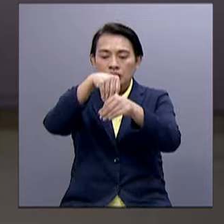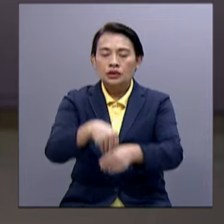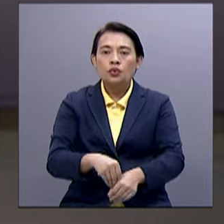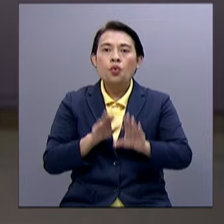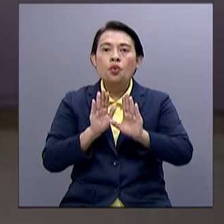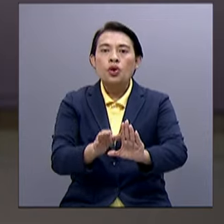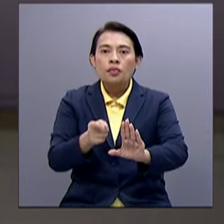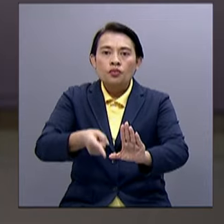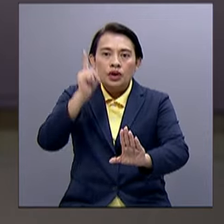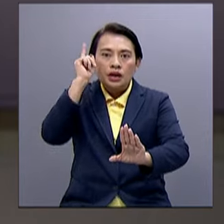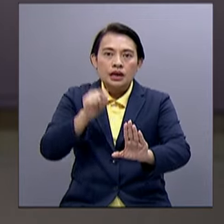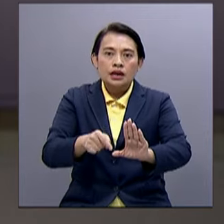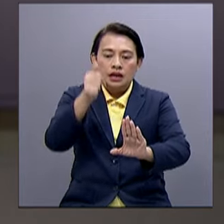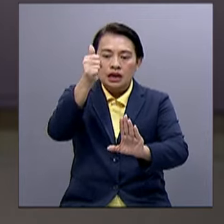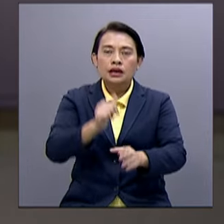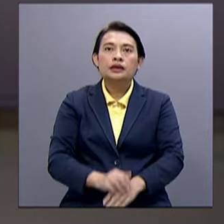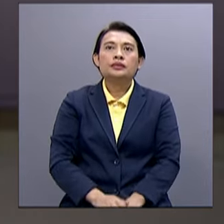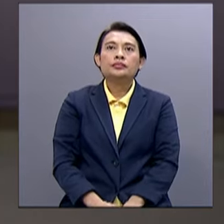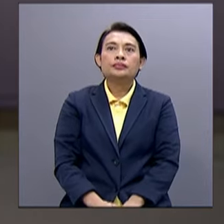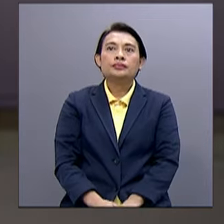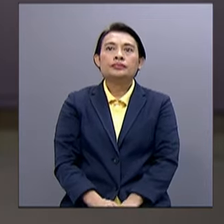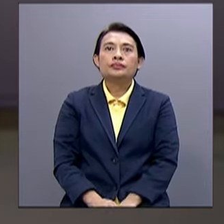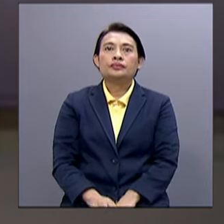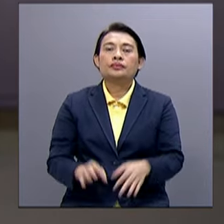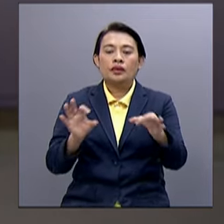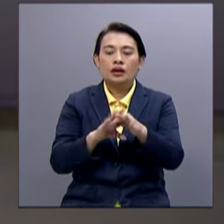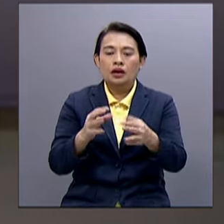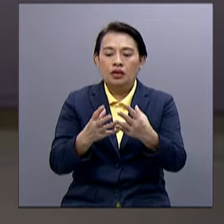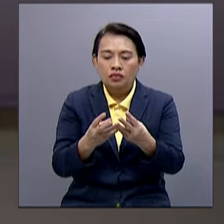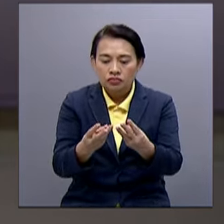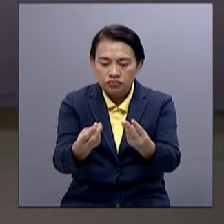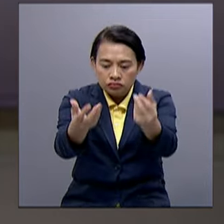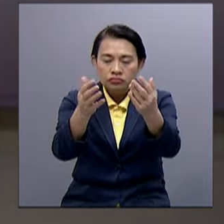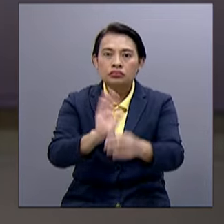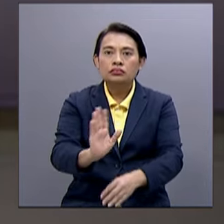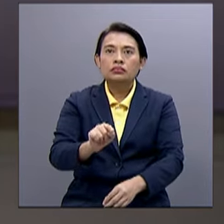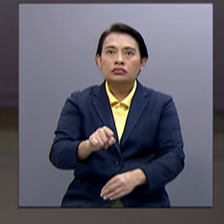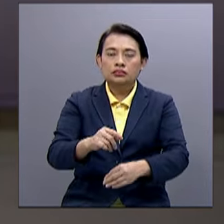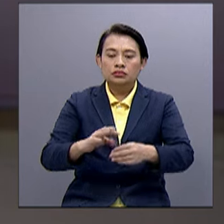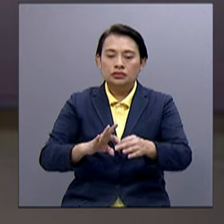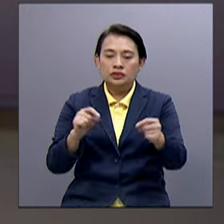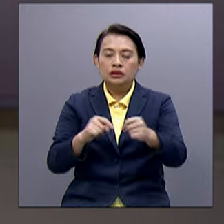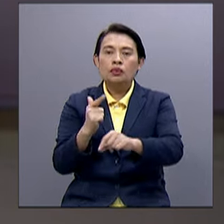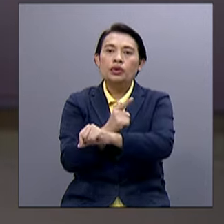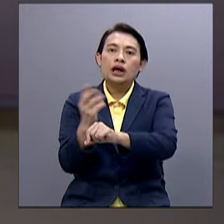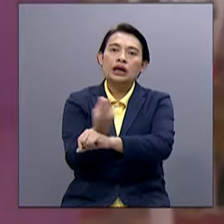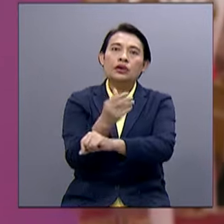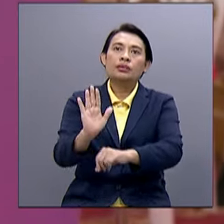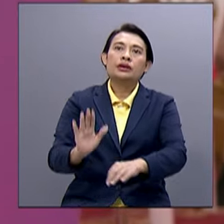มีประสิทธิภาพว่างั้นเถอะไม่เสื่อมสลายไปตามกาลเวลาที่มันผ่านไปอย่างรวดเร็ว